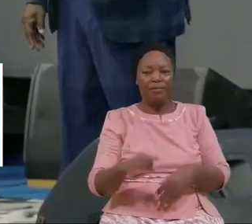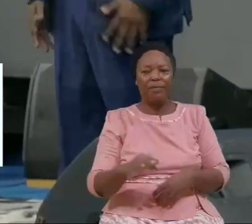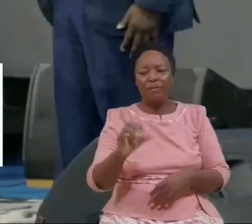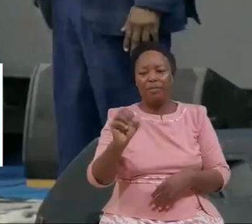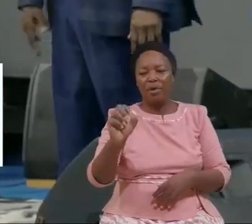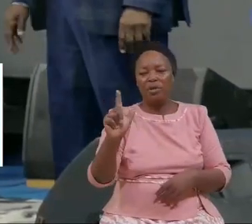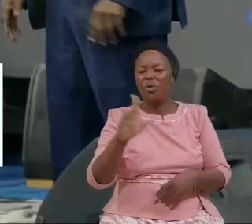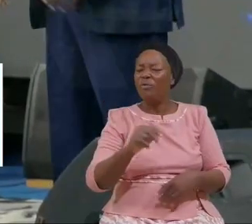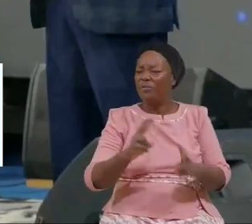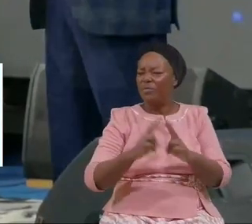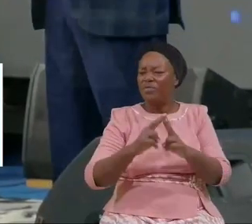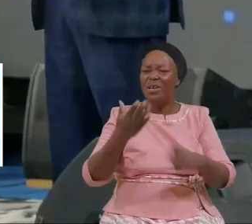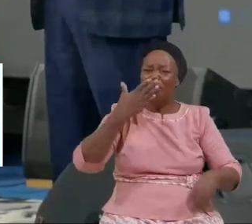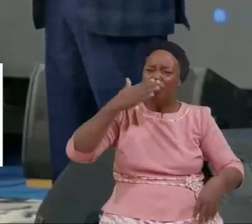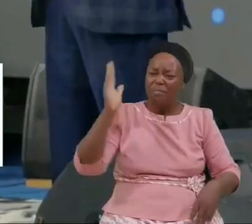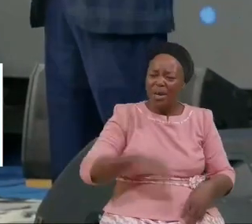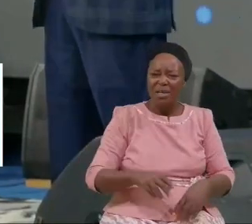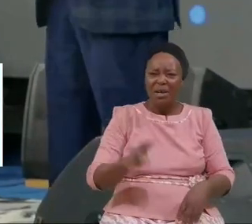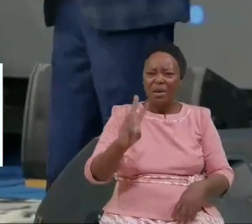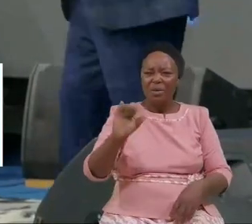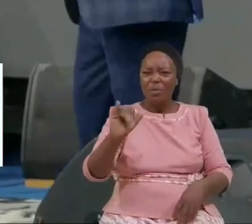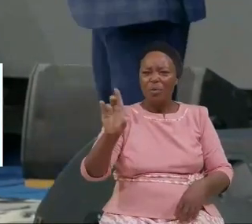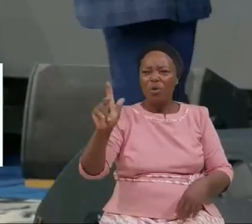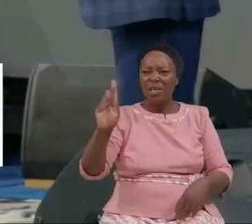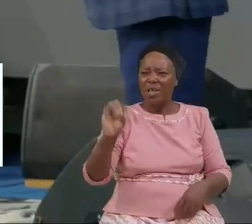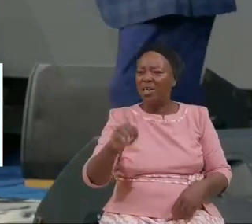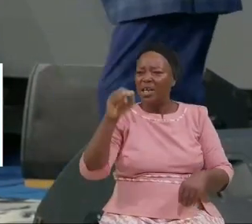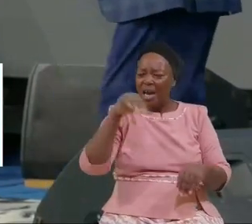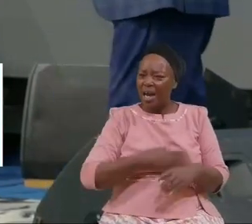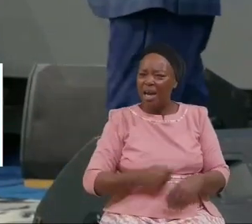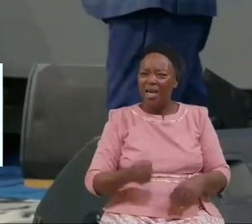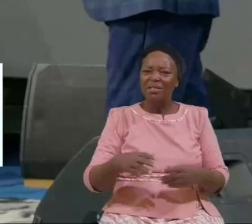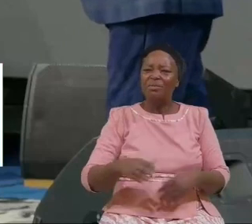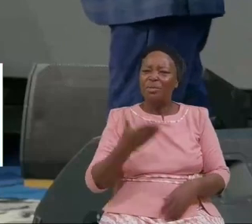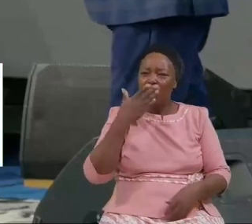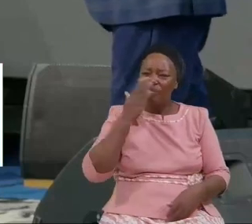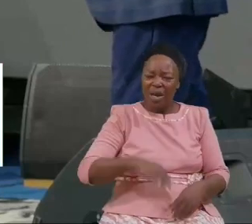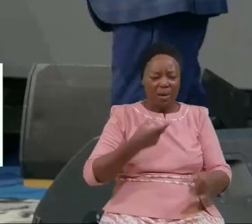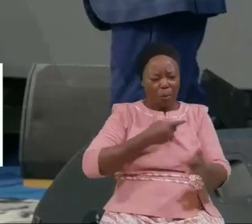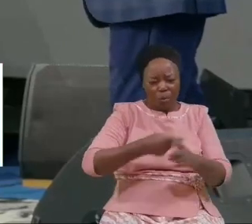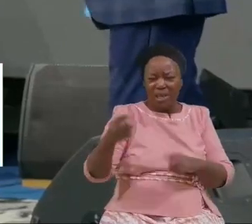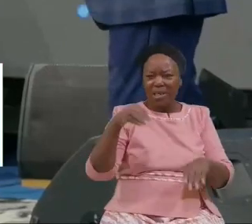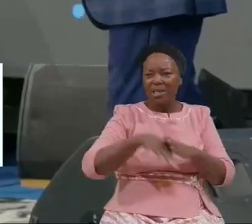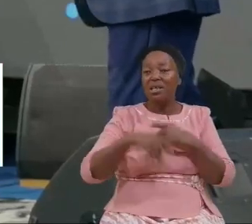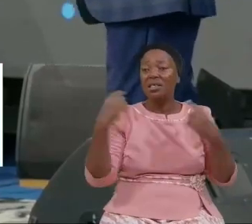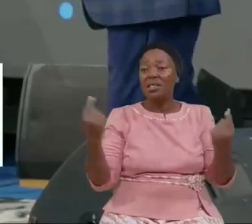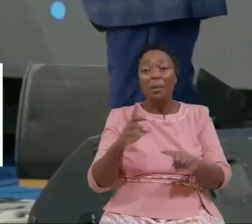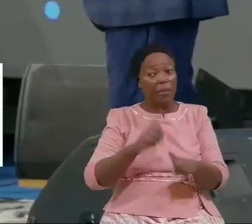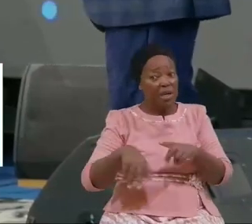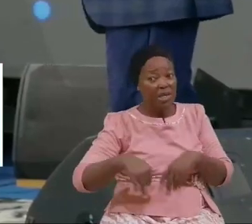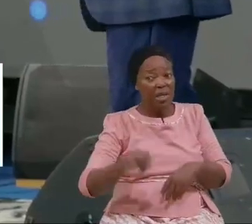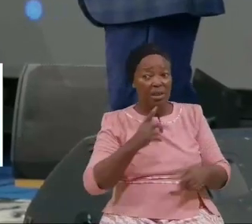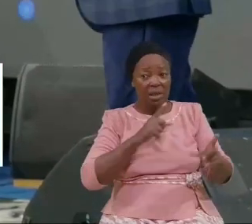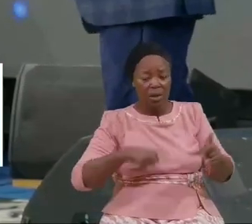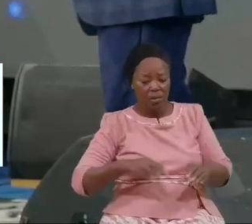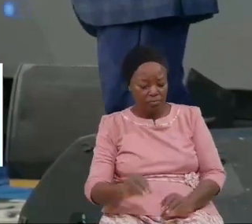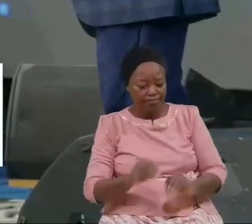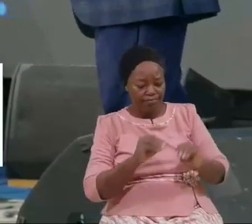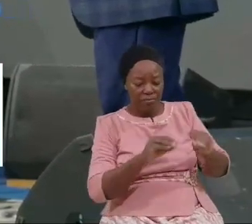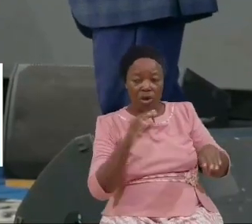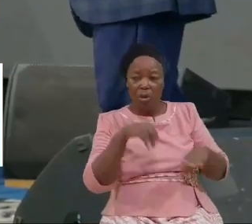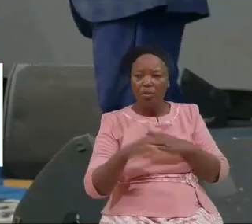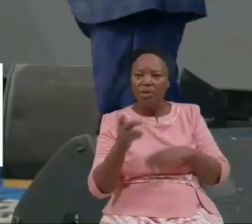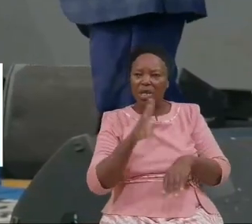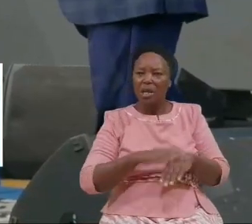violent un vieux il était violent dans l'iniquité alors Dieu lui a imputé